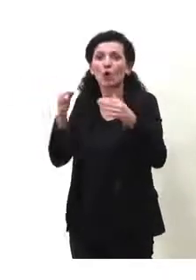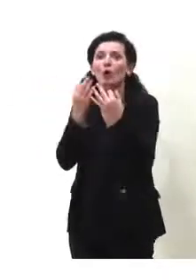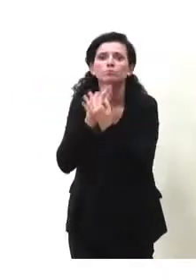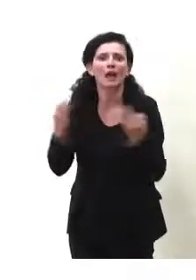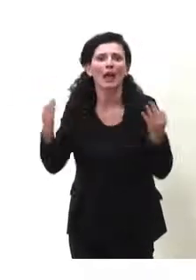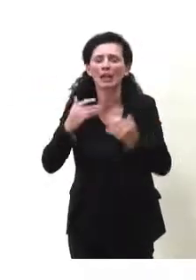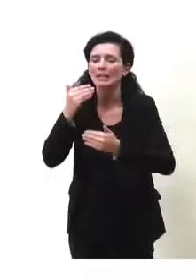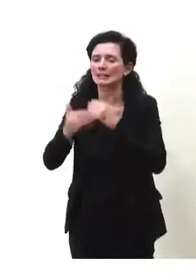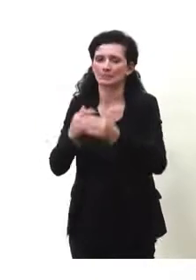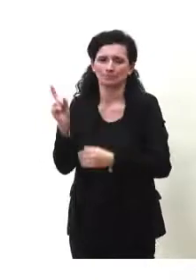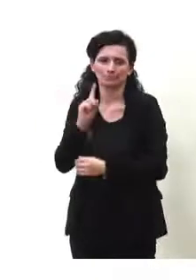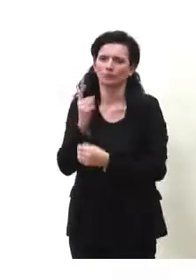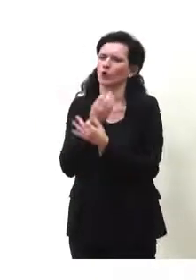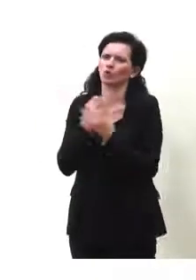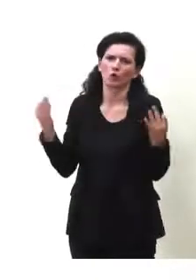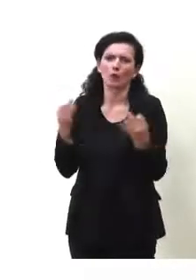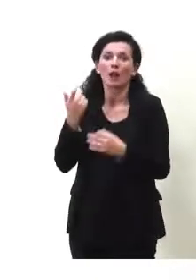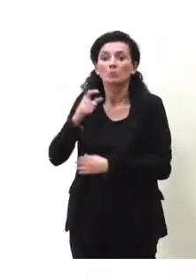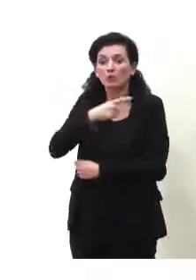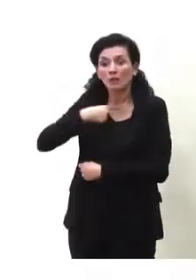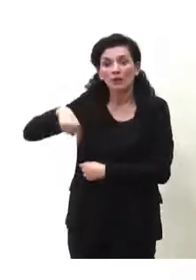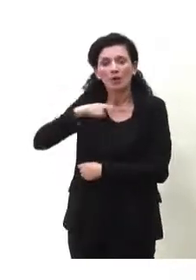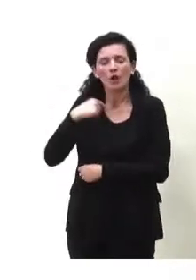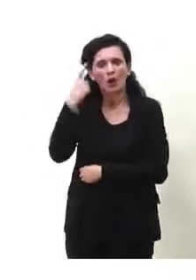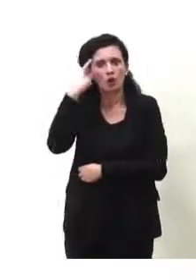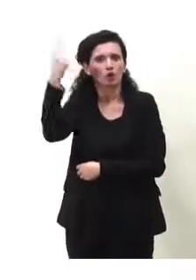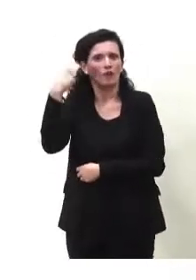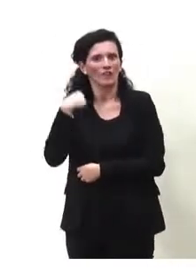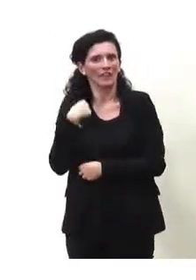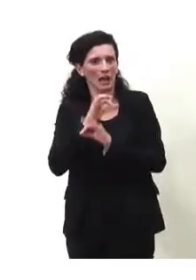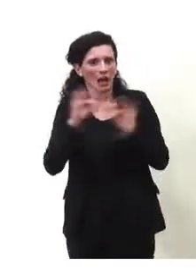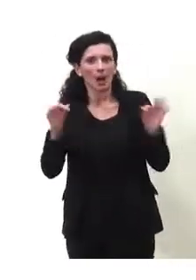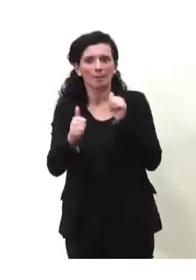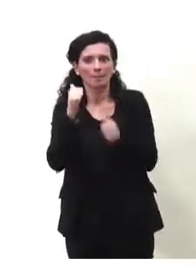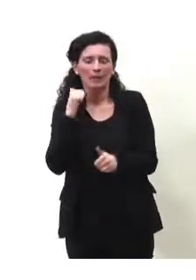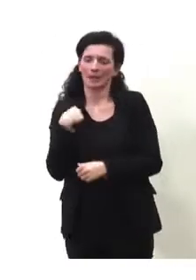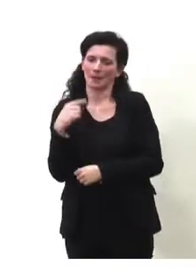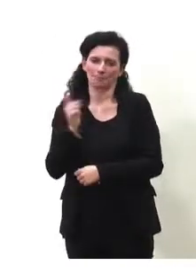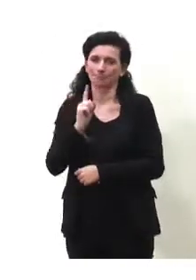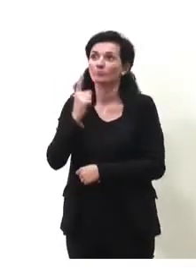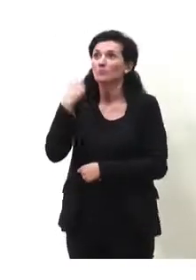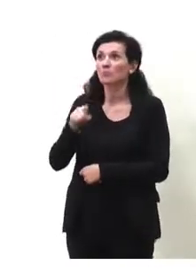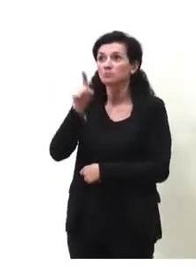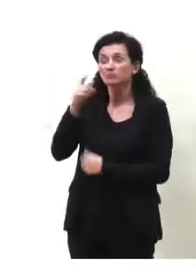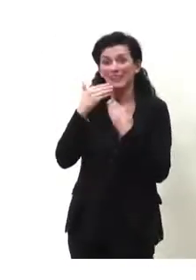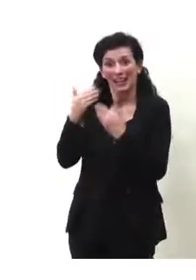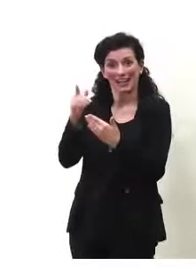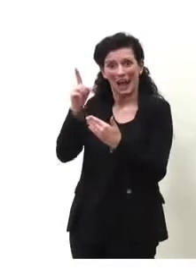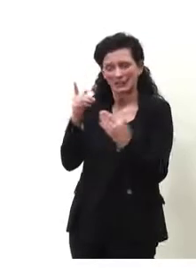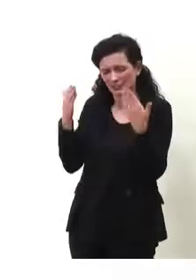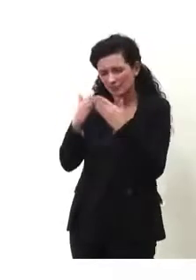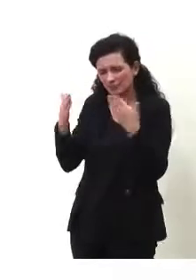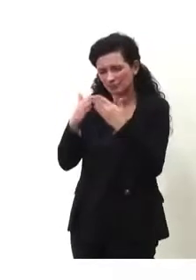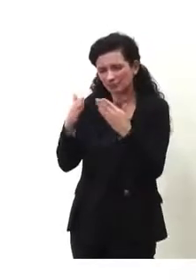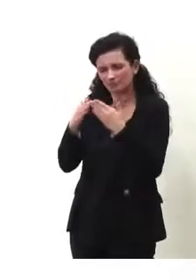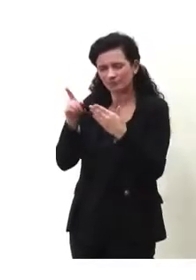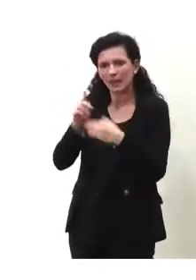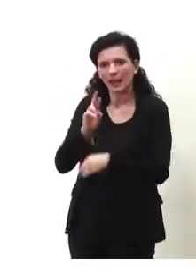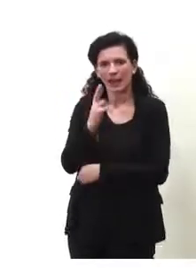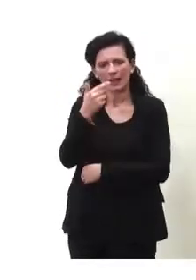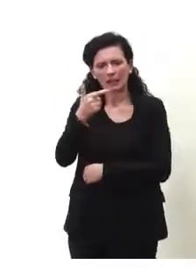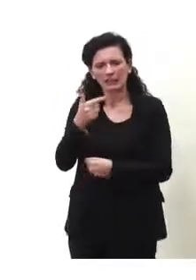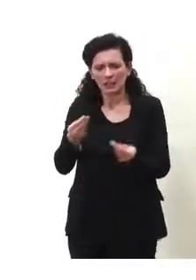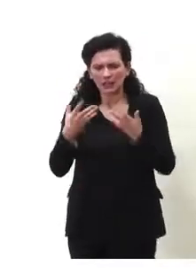perché non siamo mica degli indovini. Però, grosso modo, questo è uno strumento importante, perché ci dice che RT ci permette di